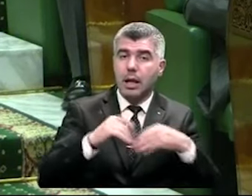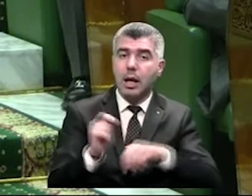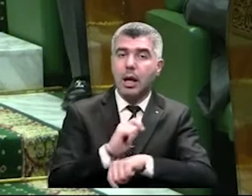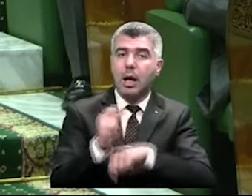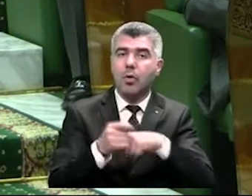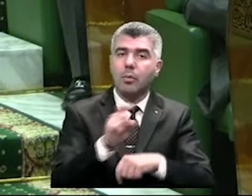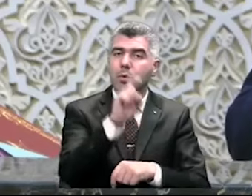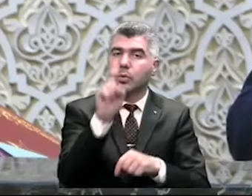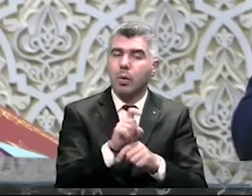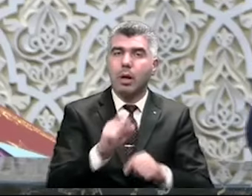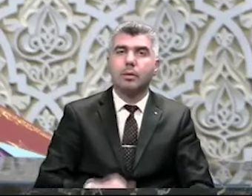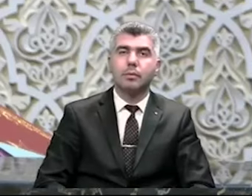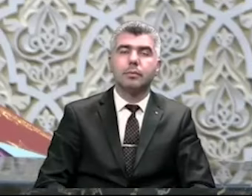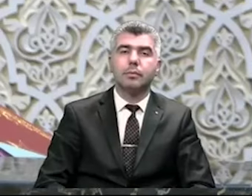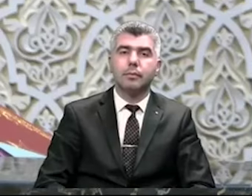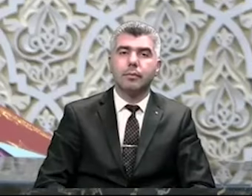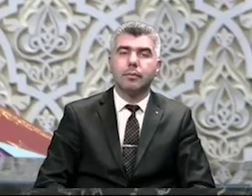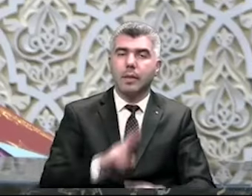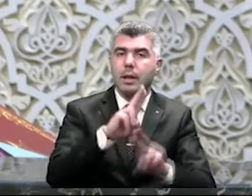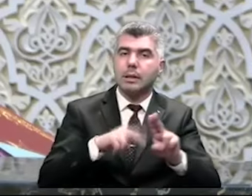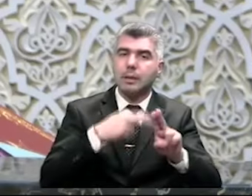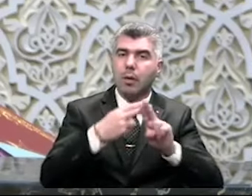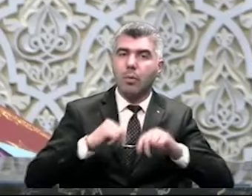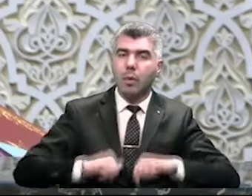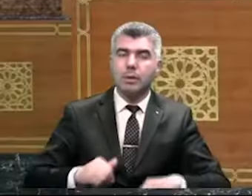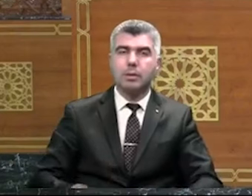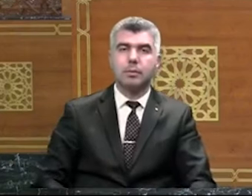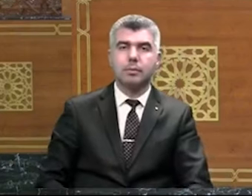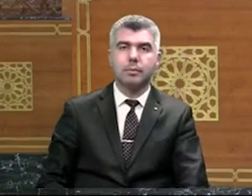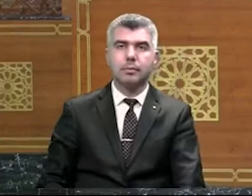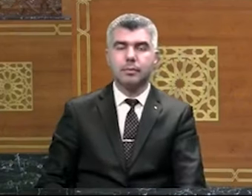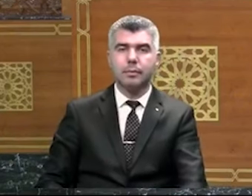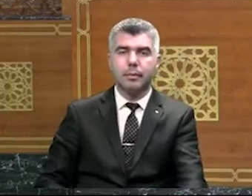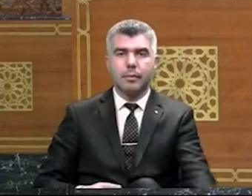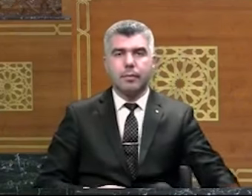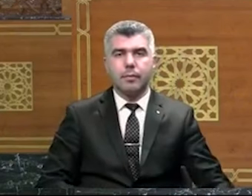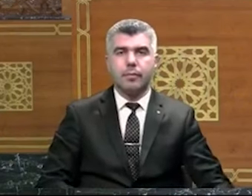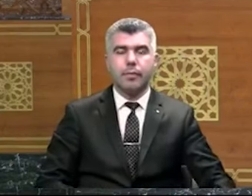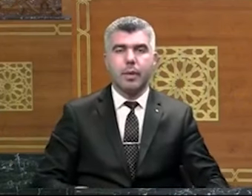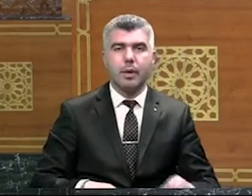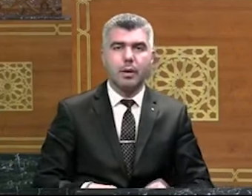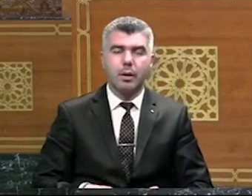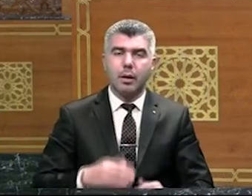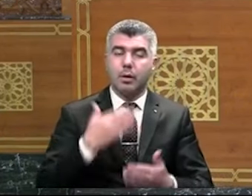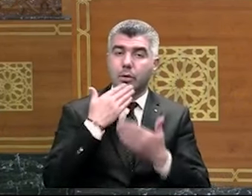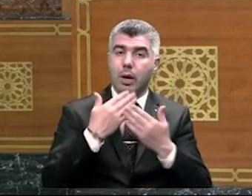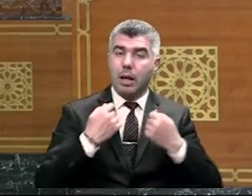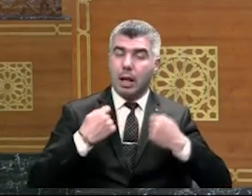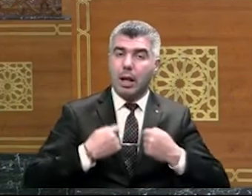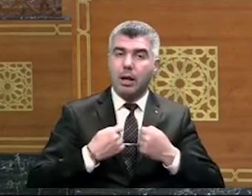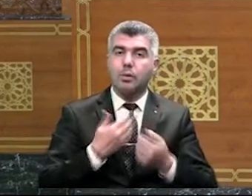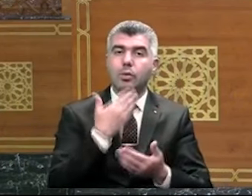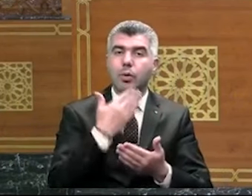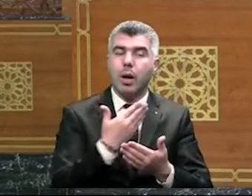الوزير شكرا السيد المستشار المحترم جواب السيد الوزير شكرا السيد الرئيس شكرا السيد